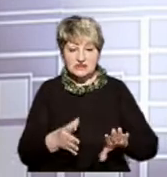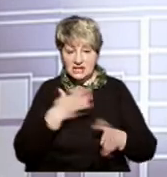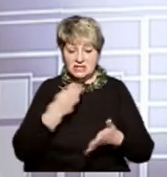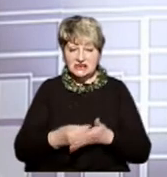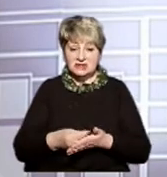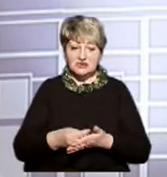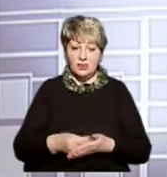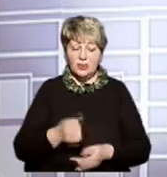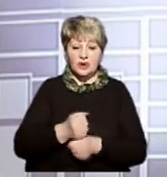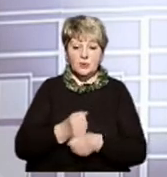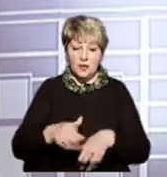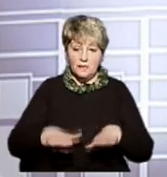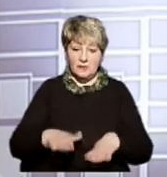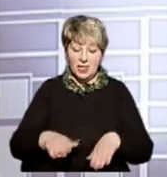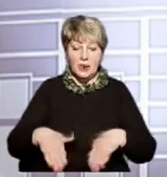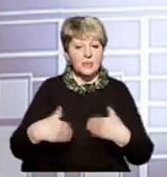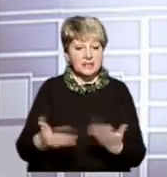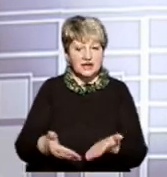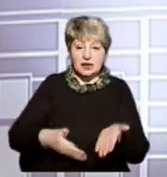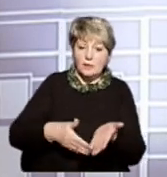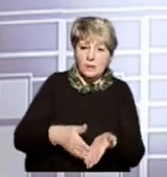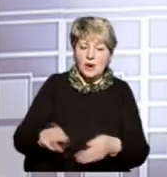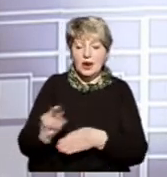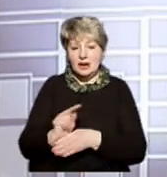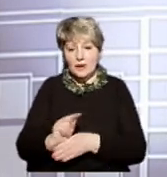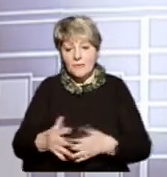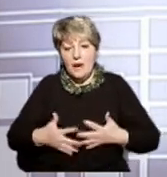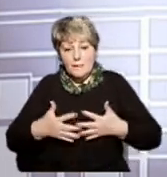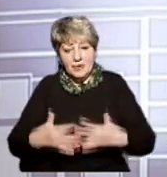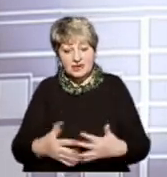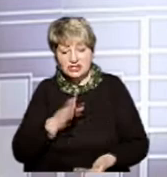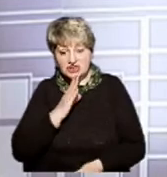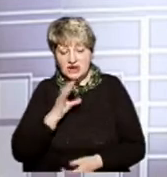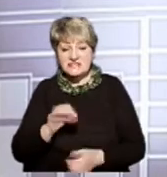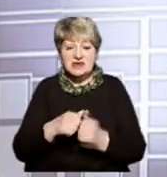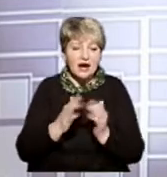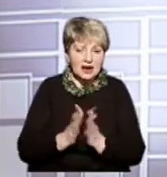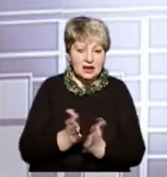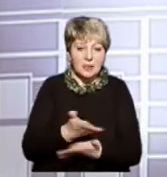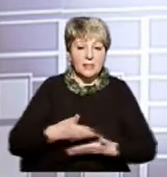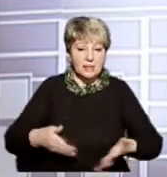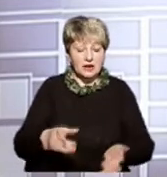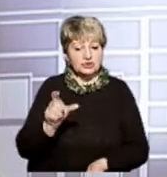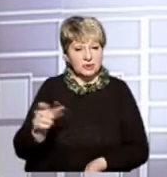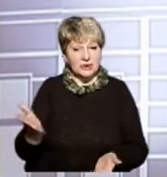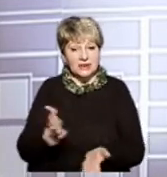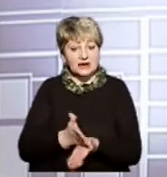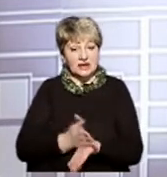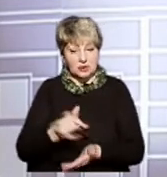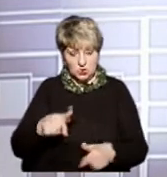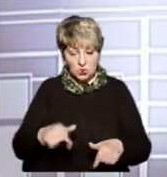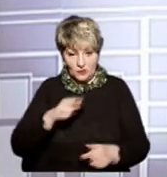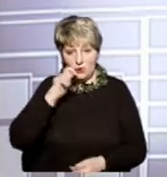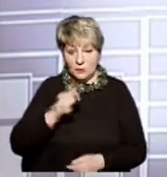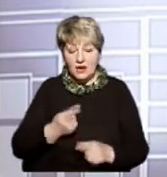надання допомоги і лікування і вагітних жінок, і взагалі наших людей, які перебувають на зараз в Україні, це